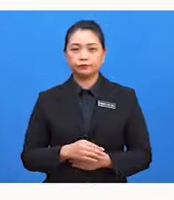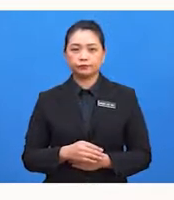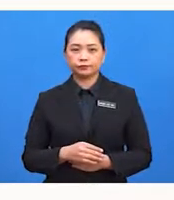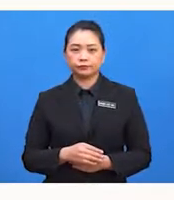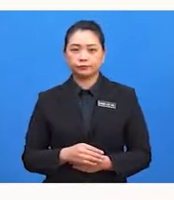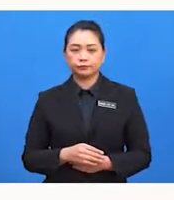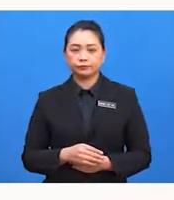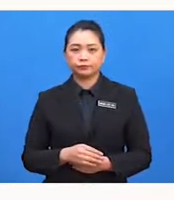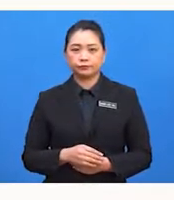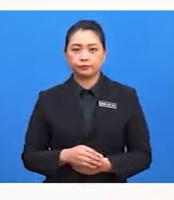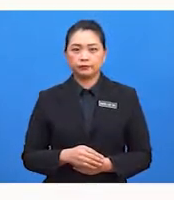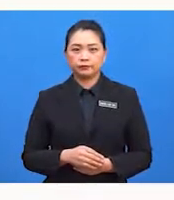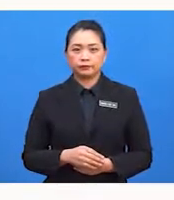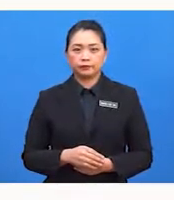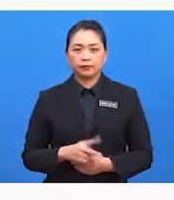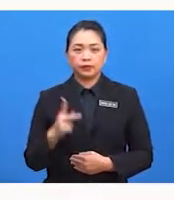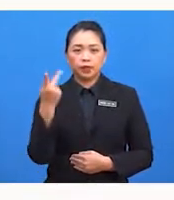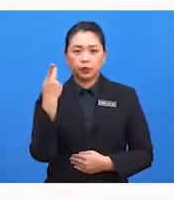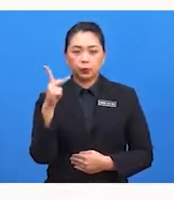kuning dan ungu,